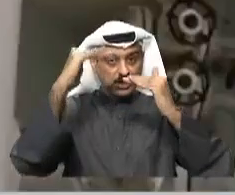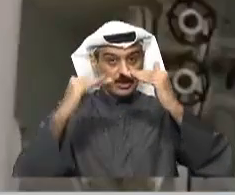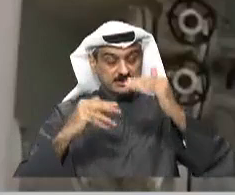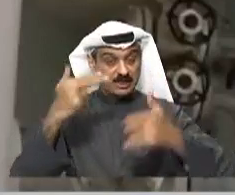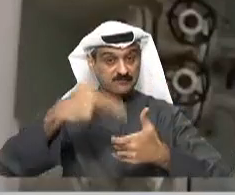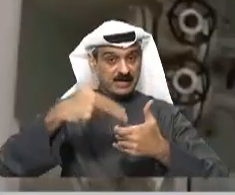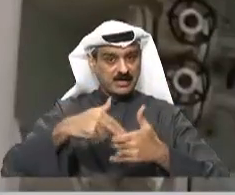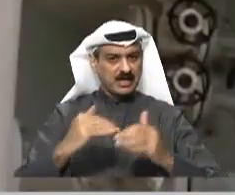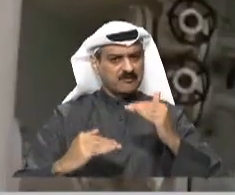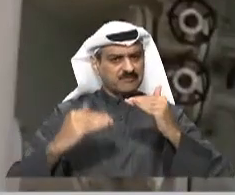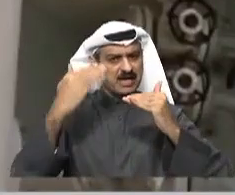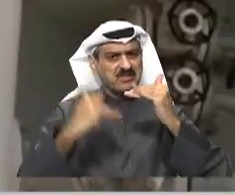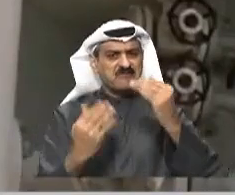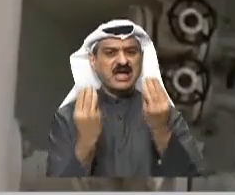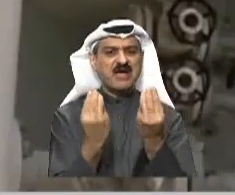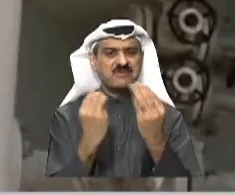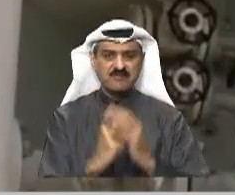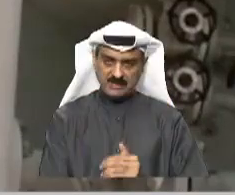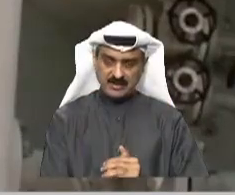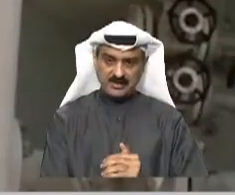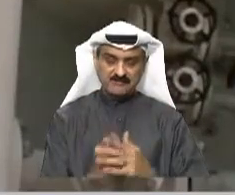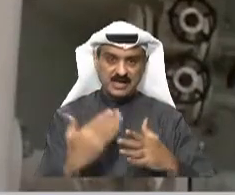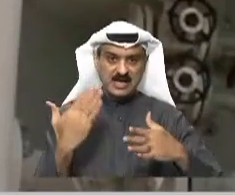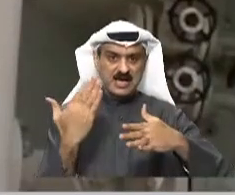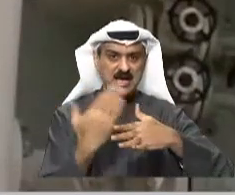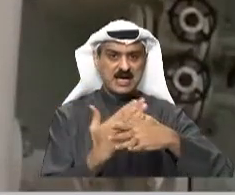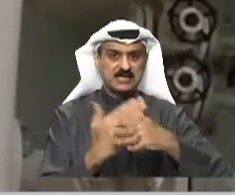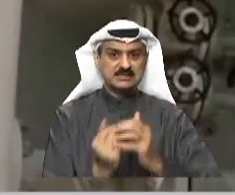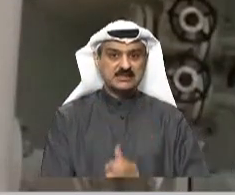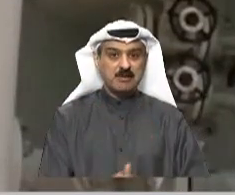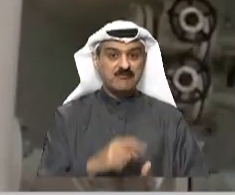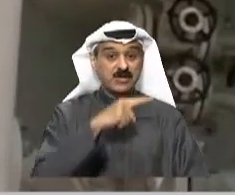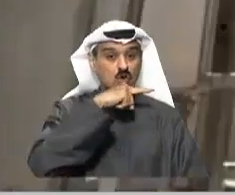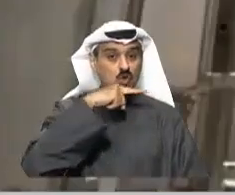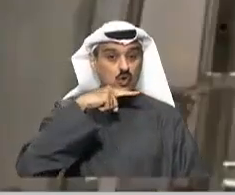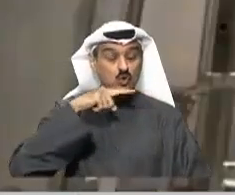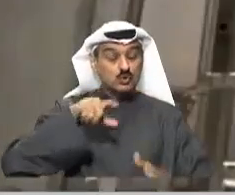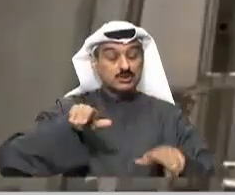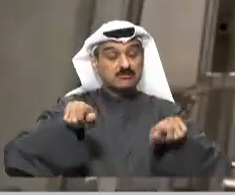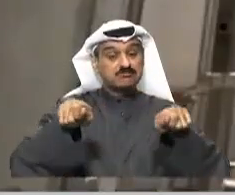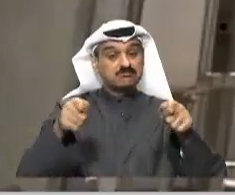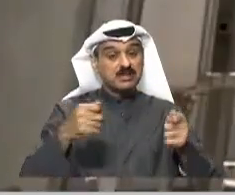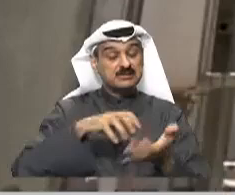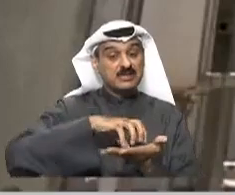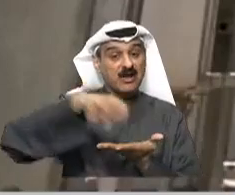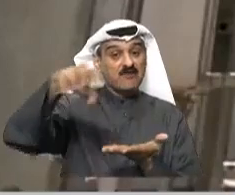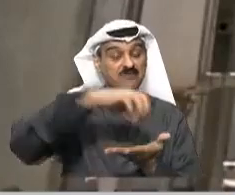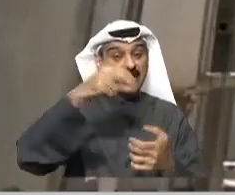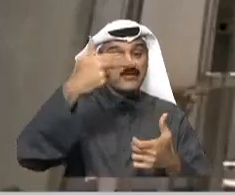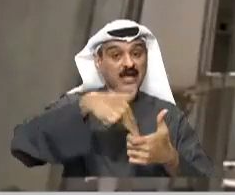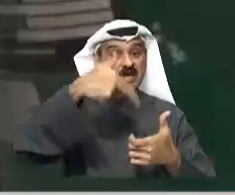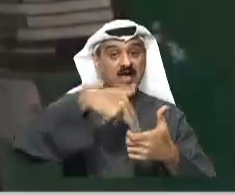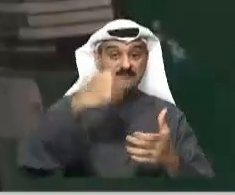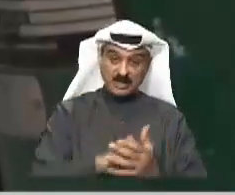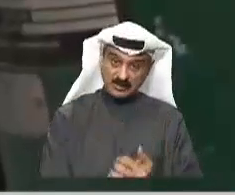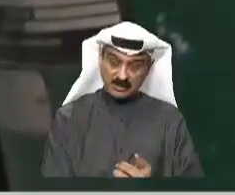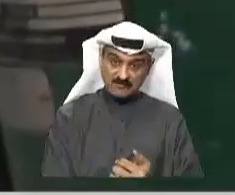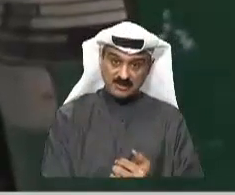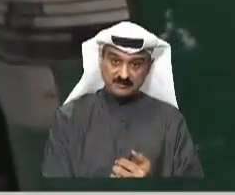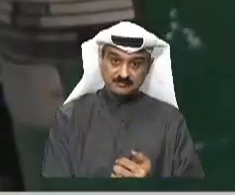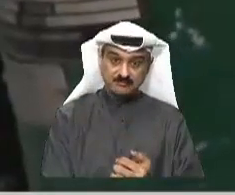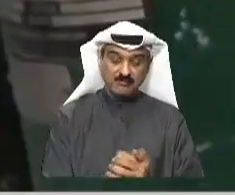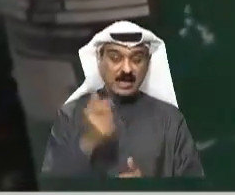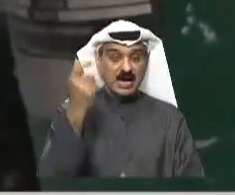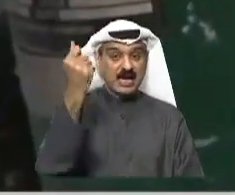بنسبة طفيفة وسط تقييم تداعيات فرض روسيا حظرا على صادرات الخام للمشترين الملتزمين بسقف